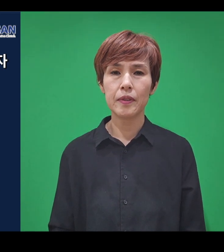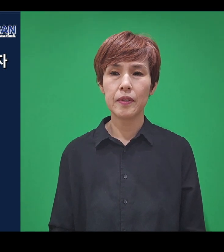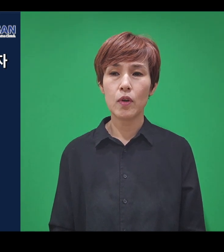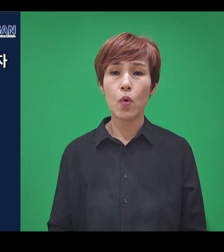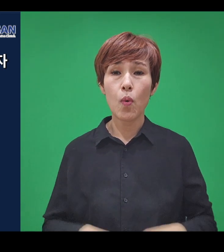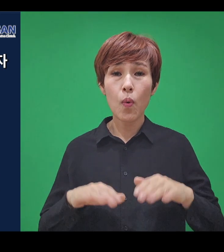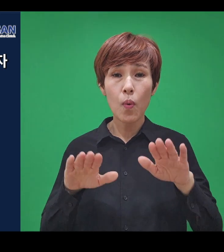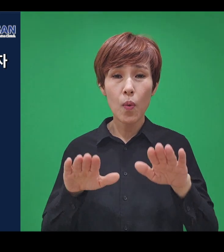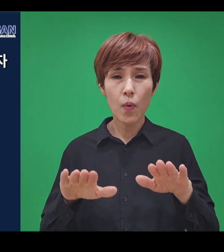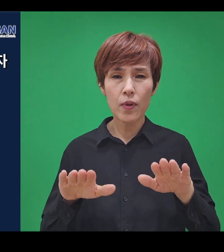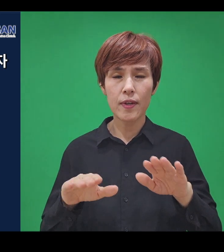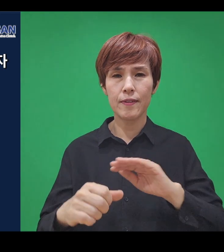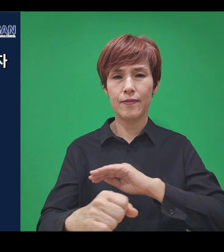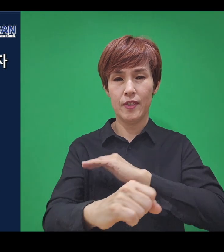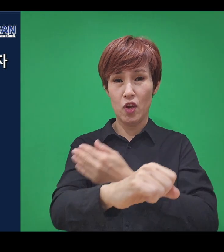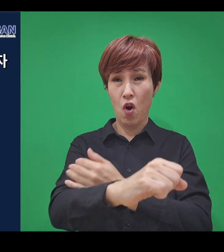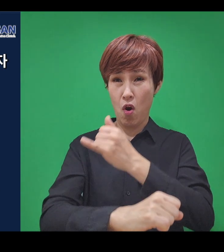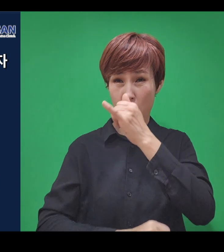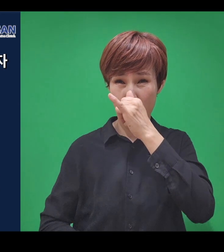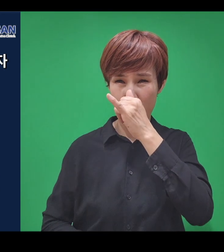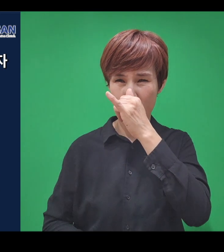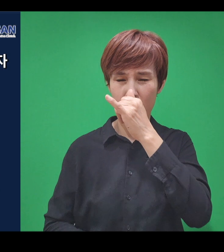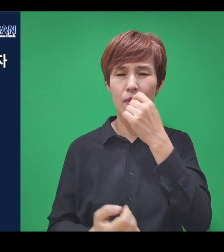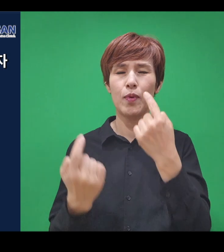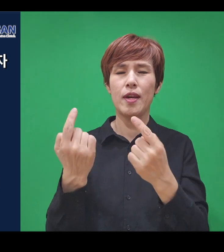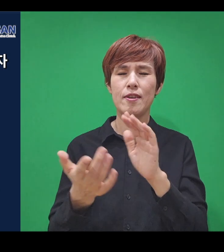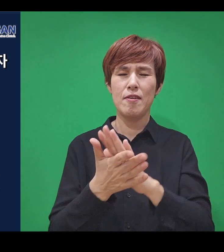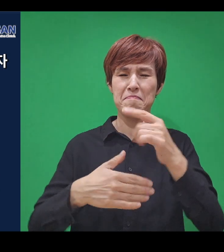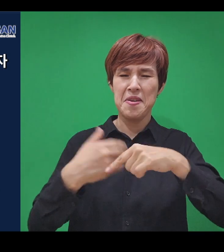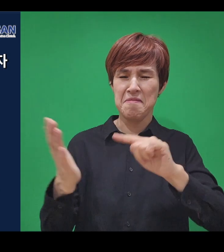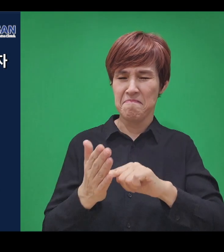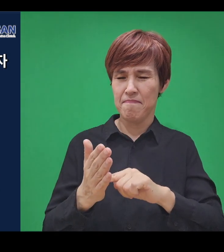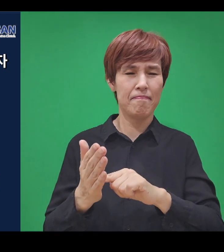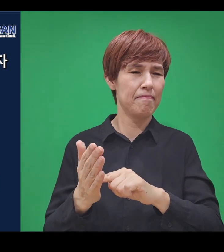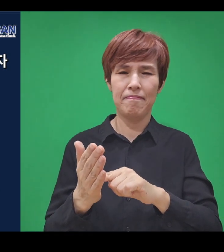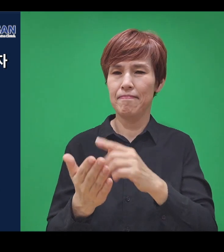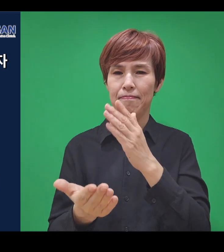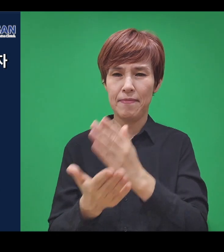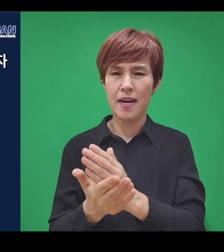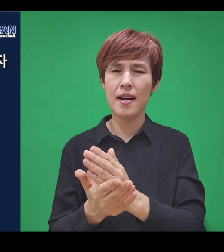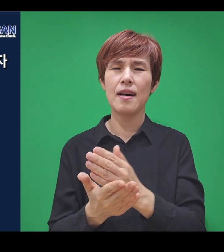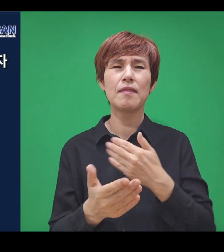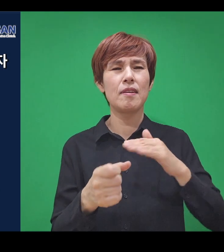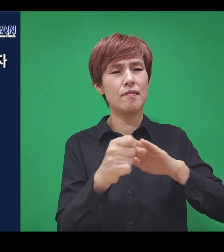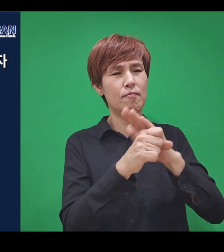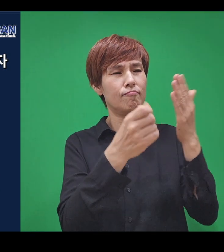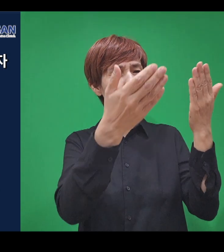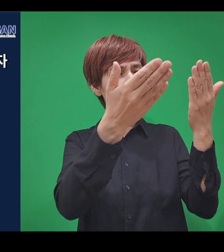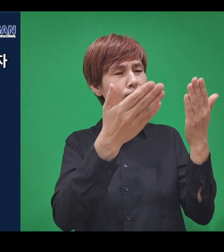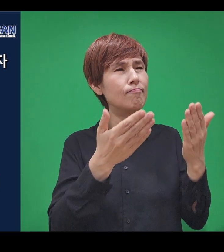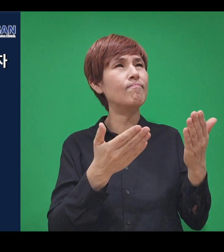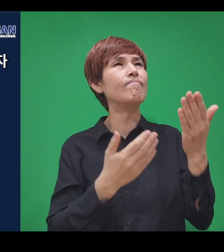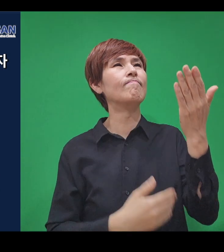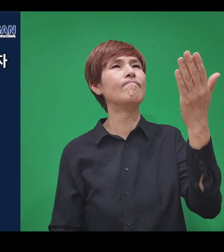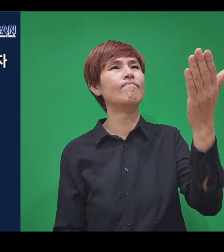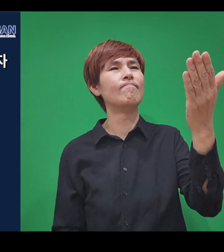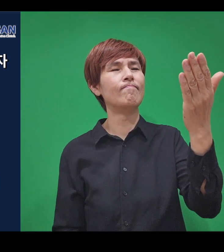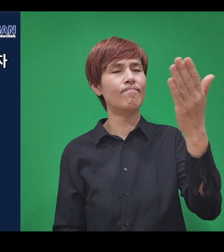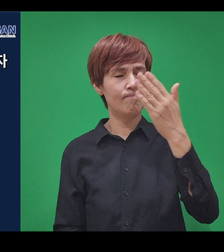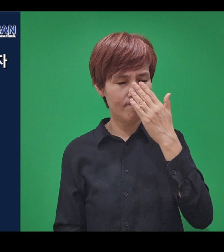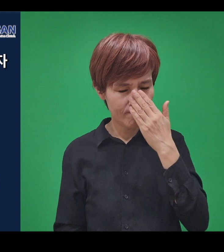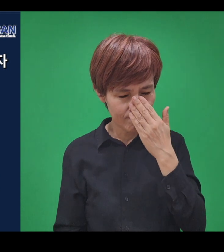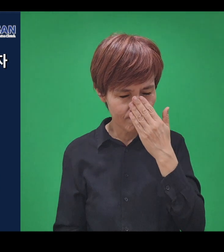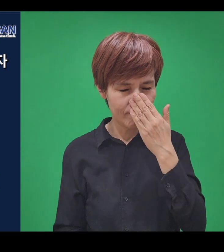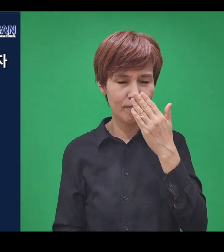오늘 하루 능력 있는 것보다, 열정적인 것보다 이렇게까지 날 사랑해 주신 분 앞에